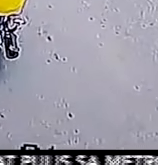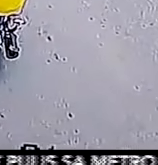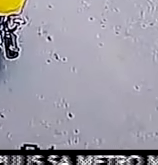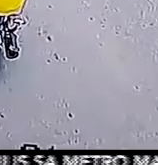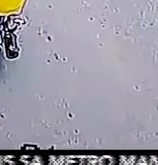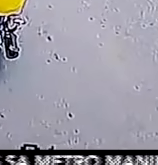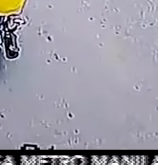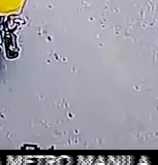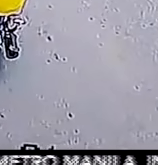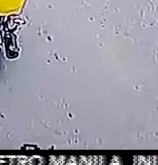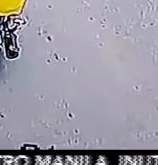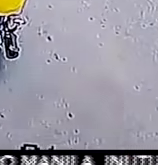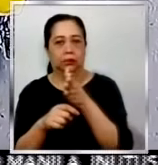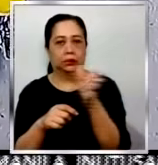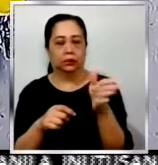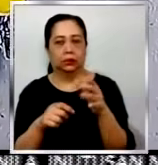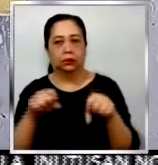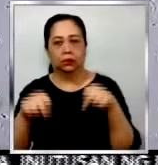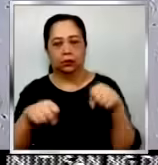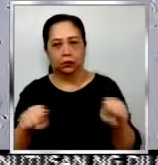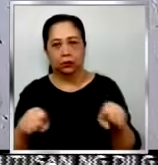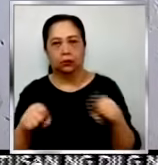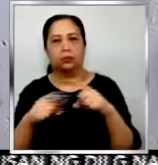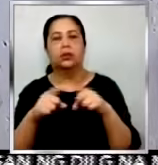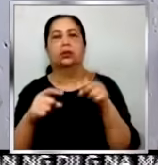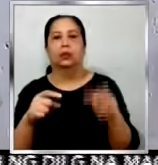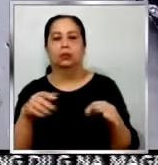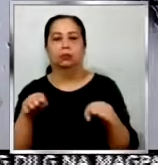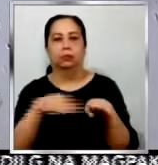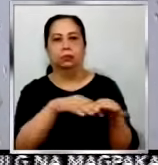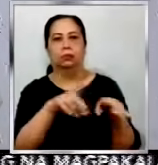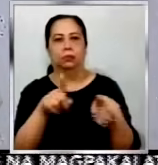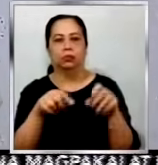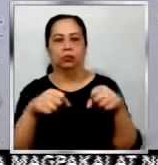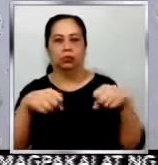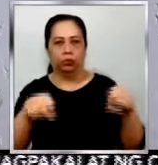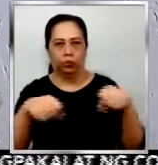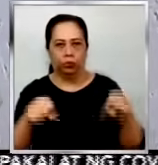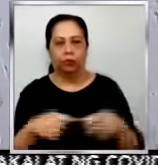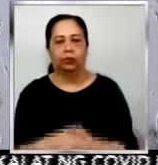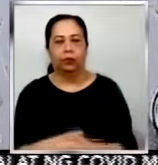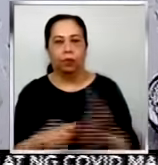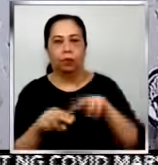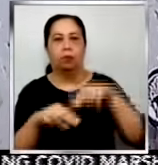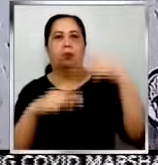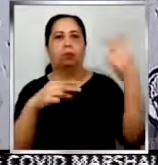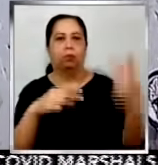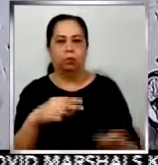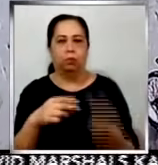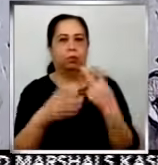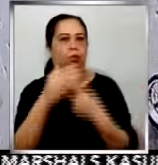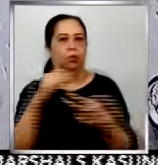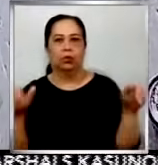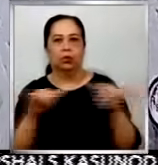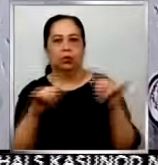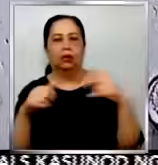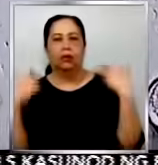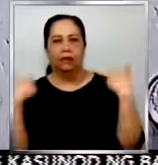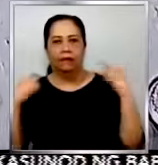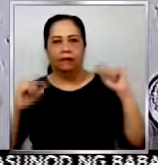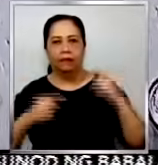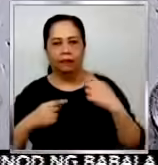sa mga motorsiklo, doon na nabangga ang isa pang motor. Tumila pa ng mga sakay na pare-parehong nagtamo ng mga galos sa